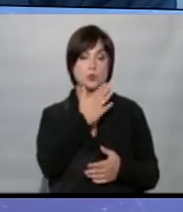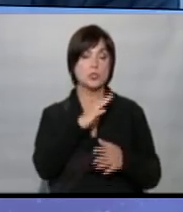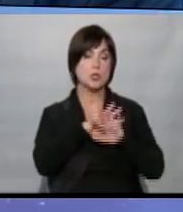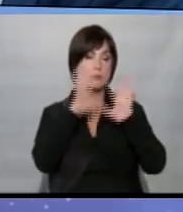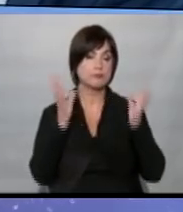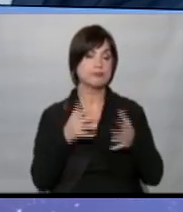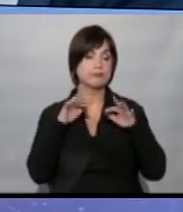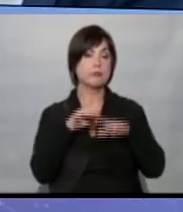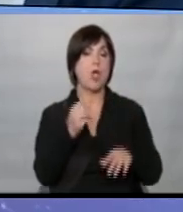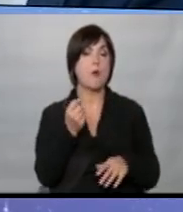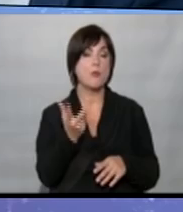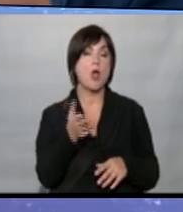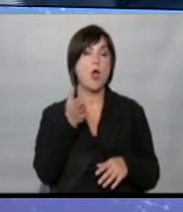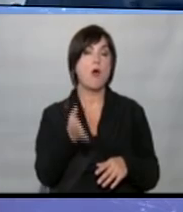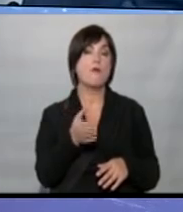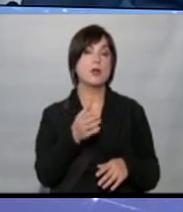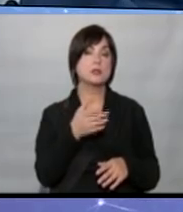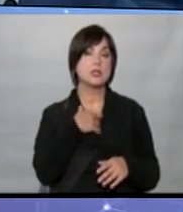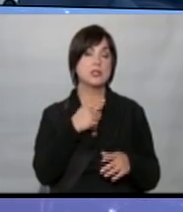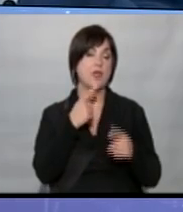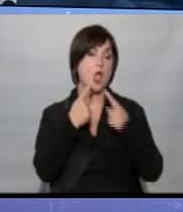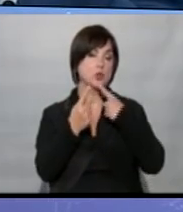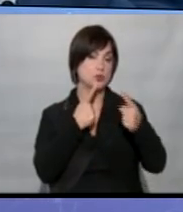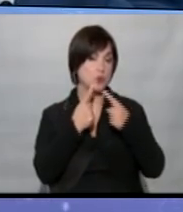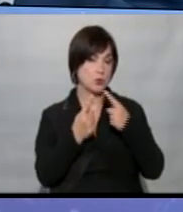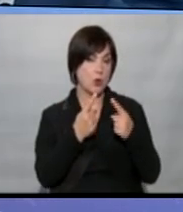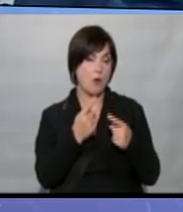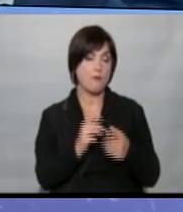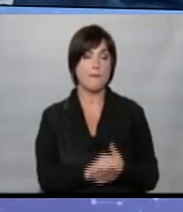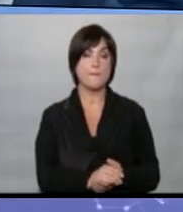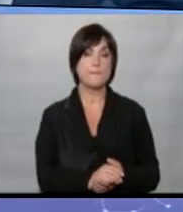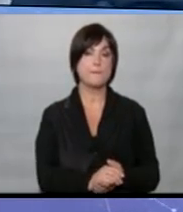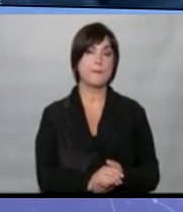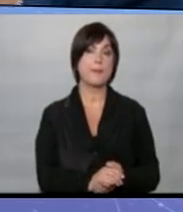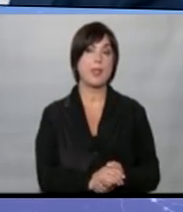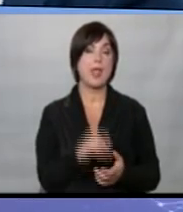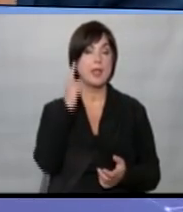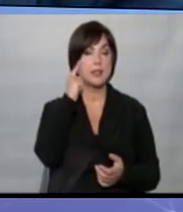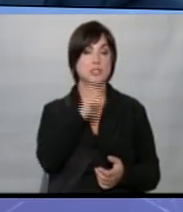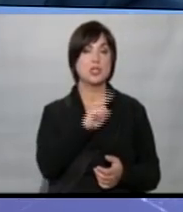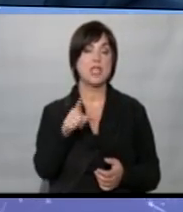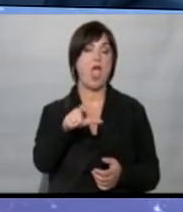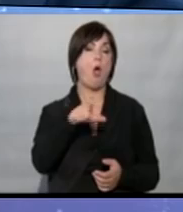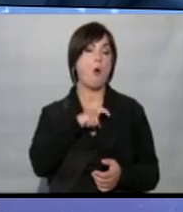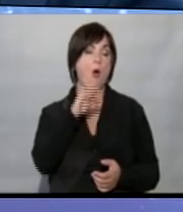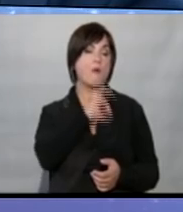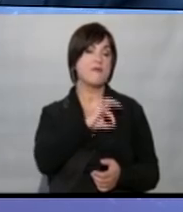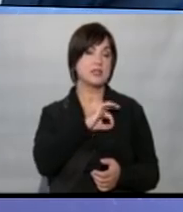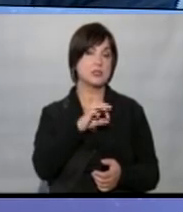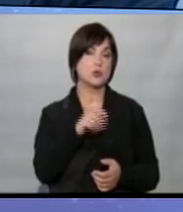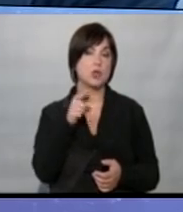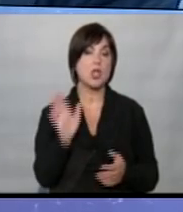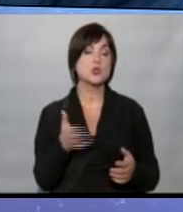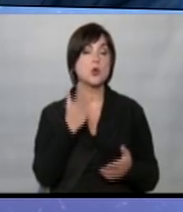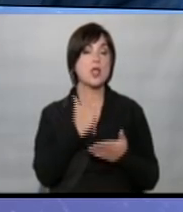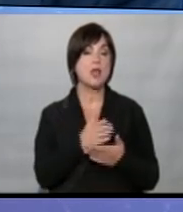цензус. Тоа од самиот факт што е консултативен, значи дека не е обврзувачки. Дури